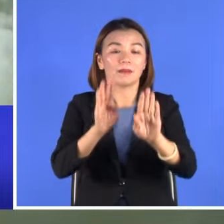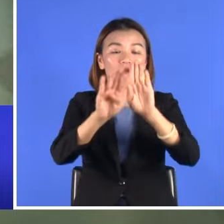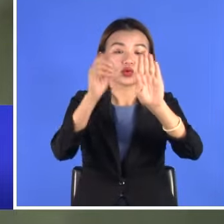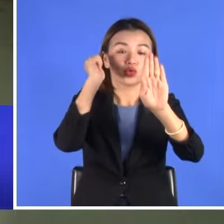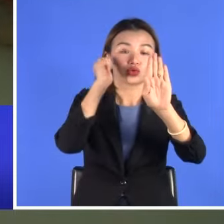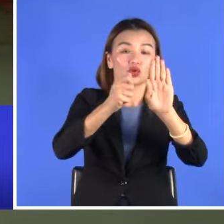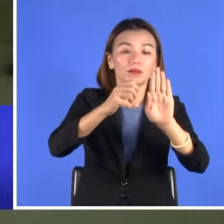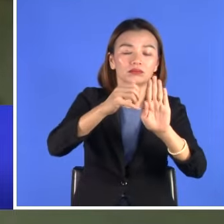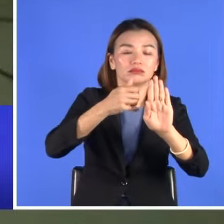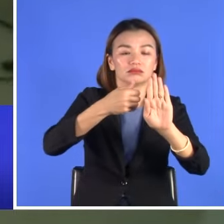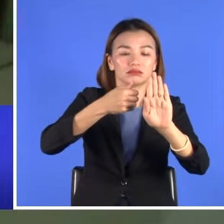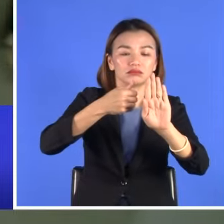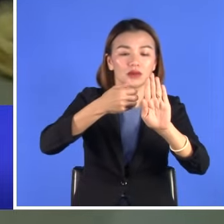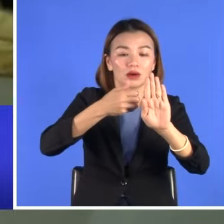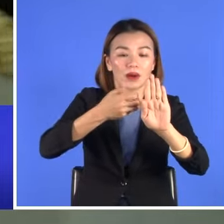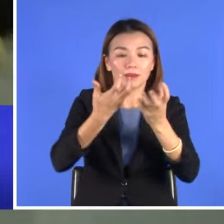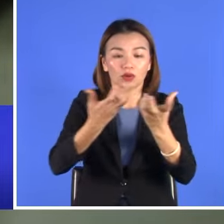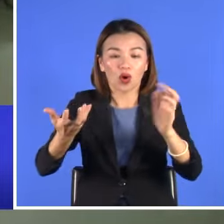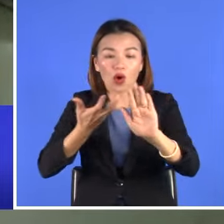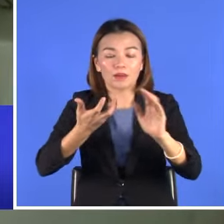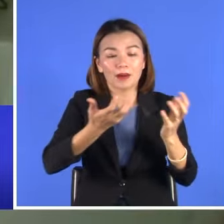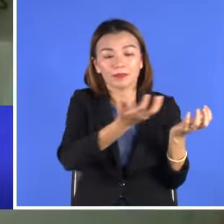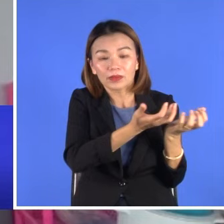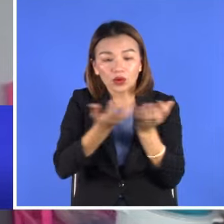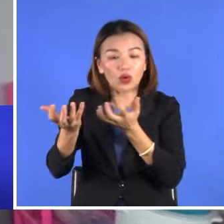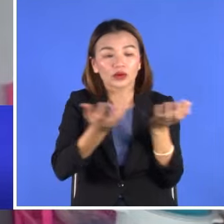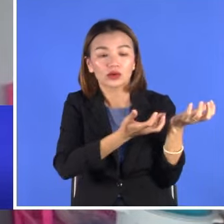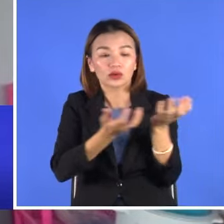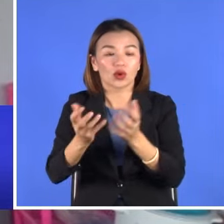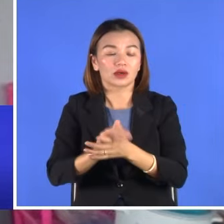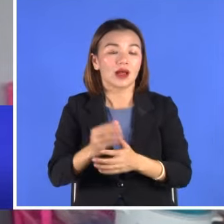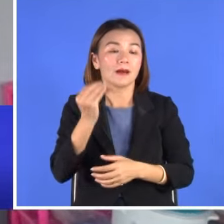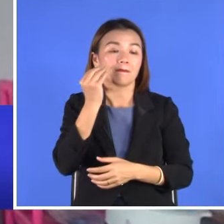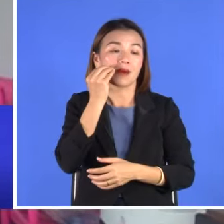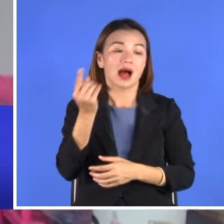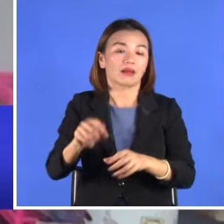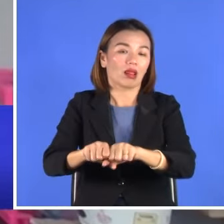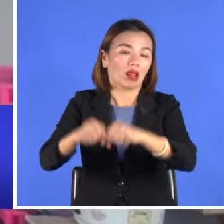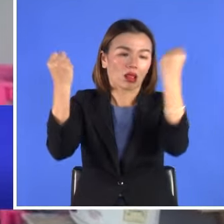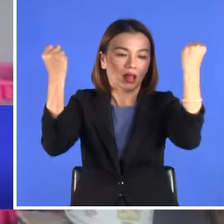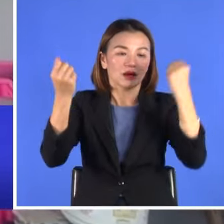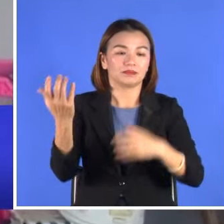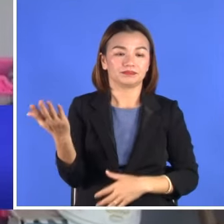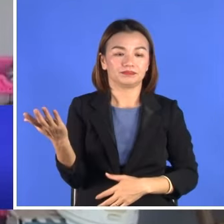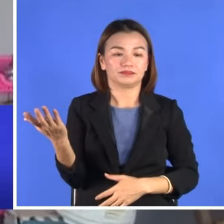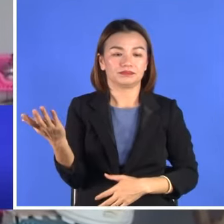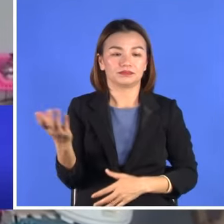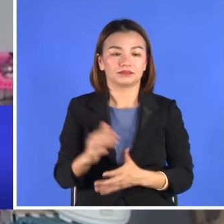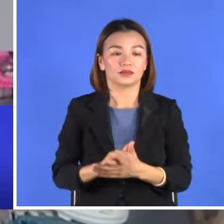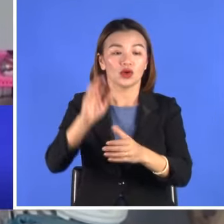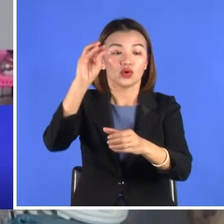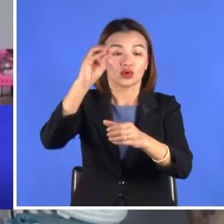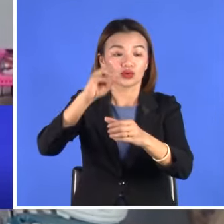ไว้ขนทรัพย์สินออกไปได้จากนอกบ้านเนี่ยค่ะสภาพบ้านเละเทะอย่างที่เห็นนี้จุดเกิดเหตุคือในพื้นที่ตำบล